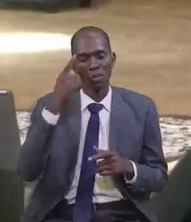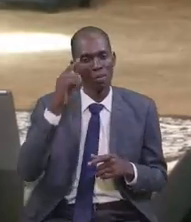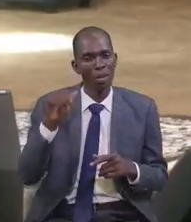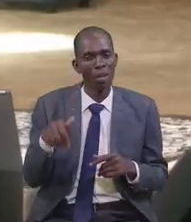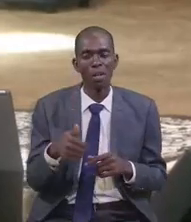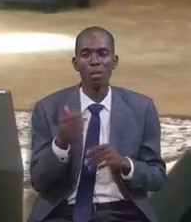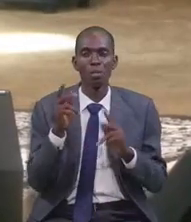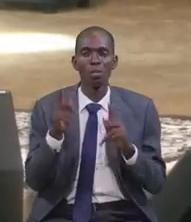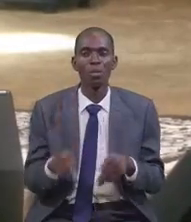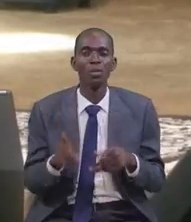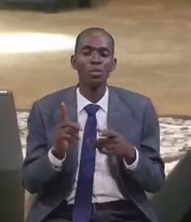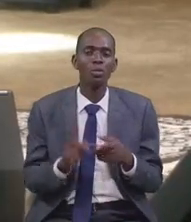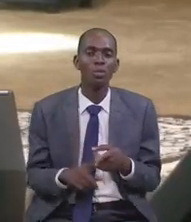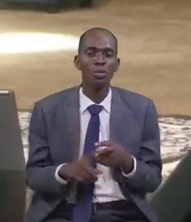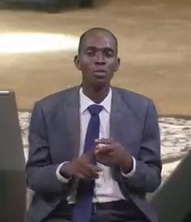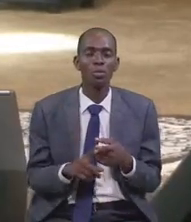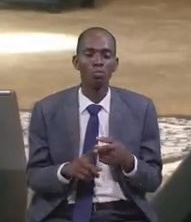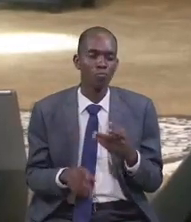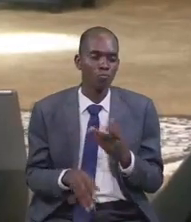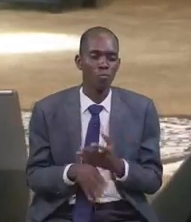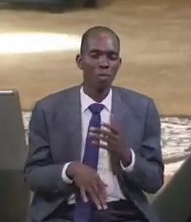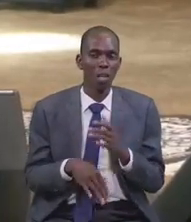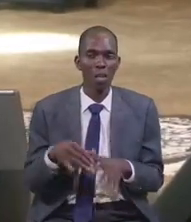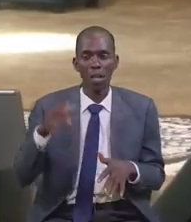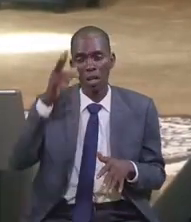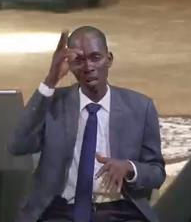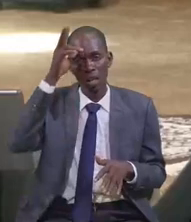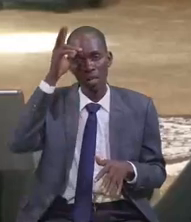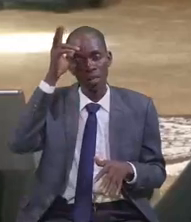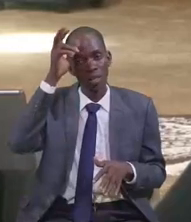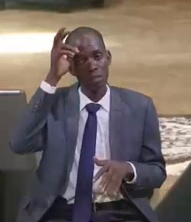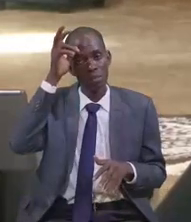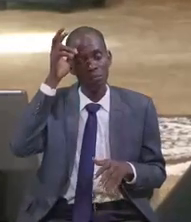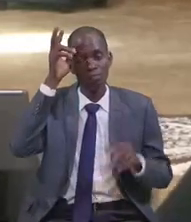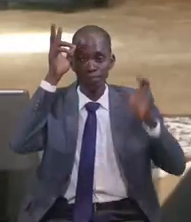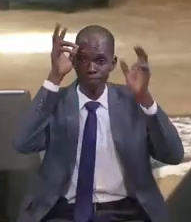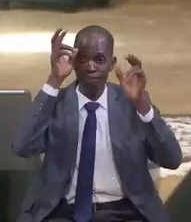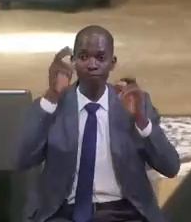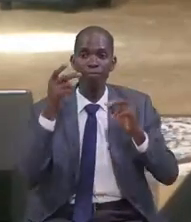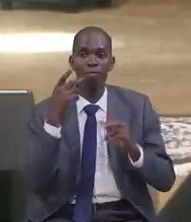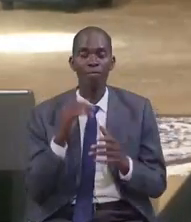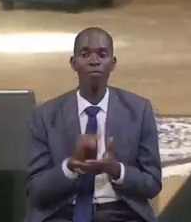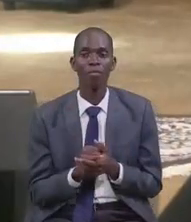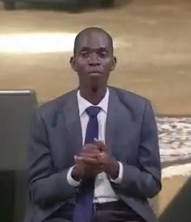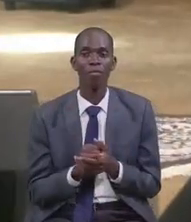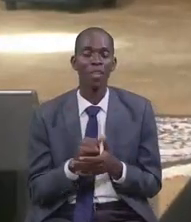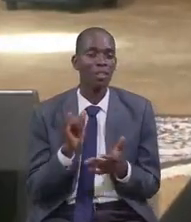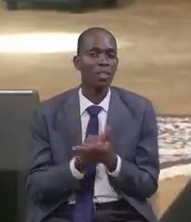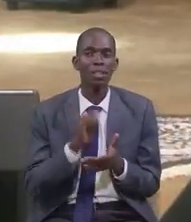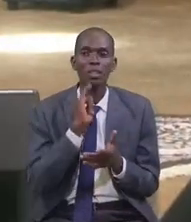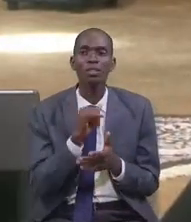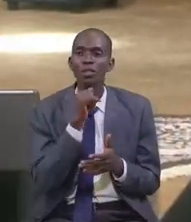quelqu'un chasse les démons. Ce n'est pas un ministère à vil prix.